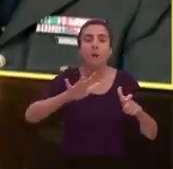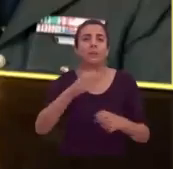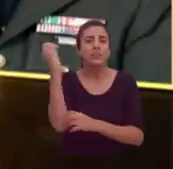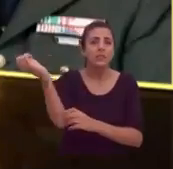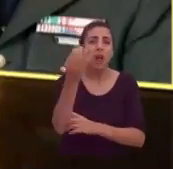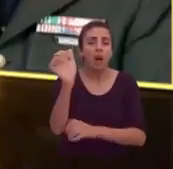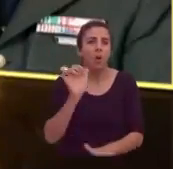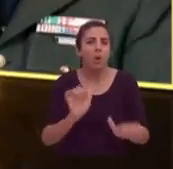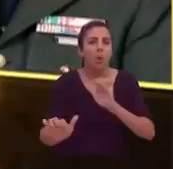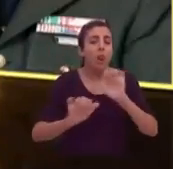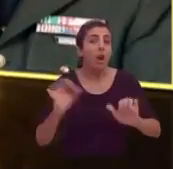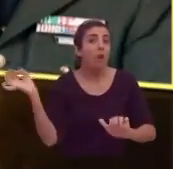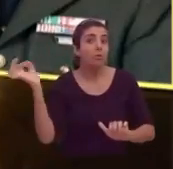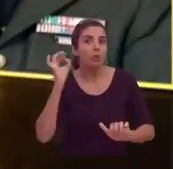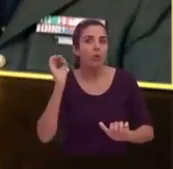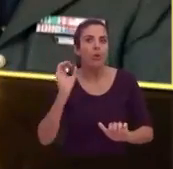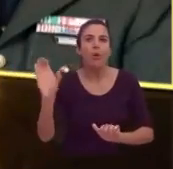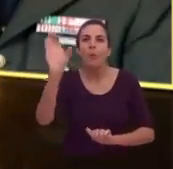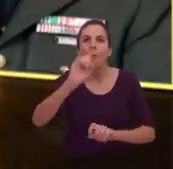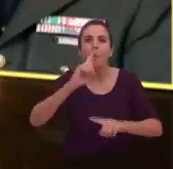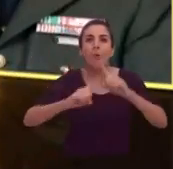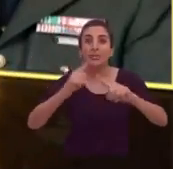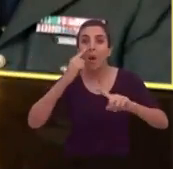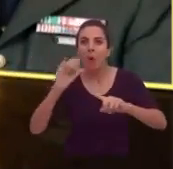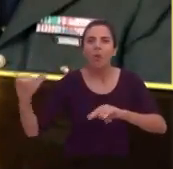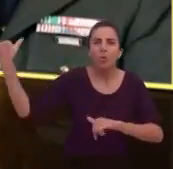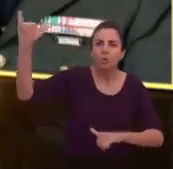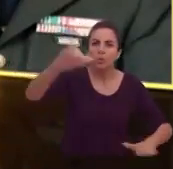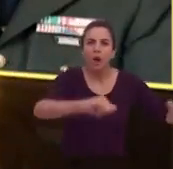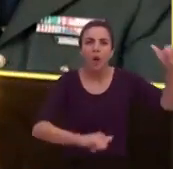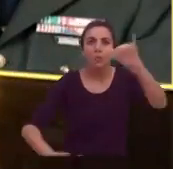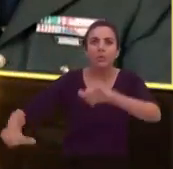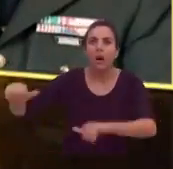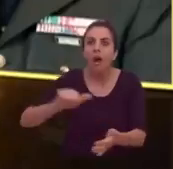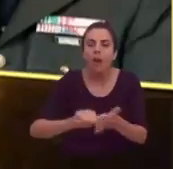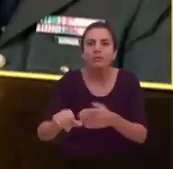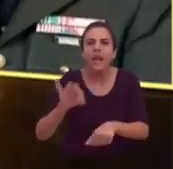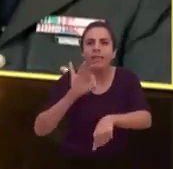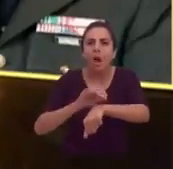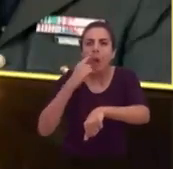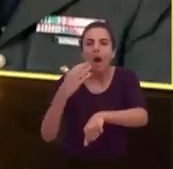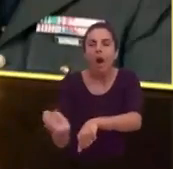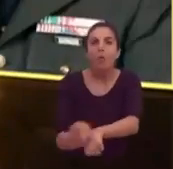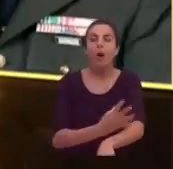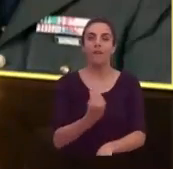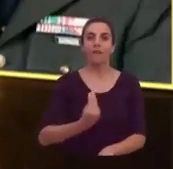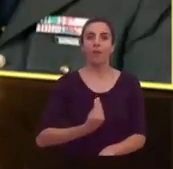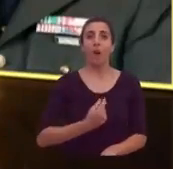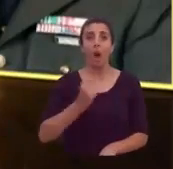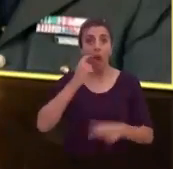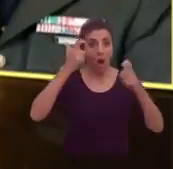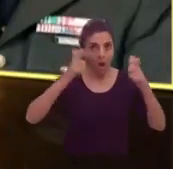sesleriyle inliyor. Müze üzerine dalış yapan uçaklar o anı daha da anlamlı kılıyor. Ankara'da ve tüm